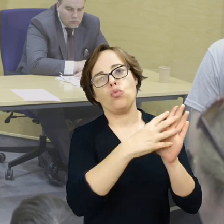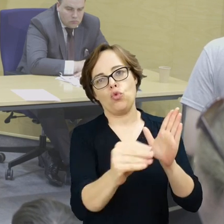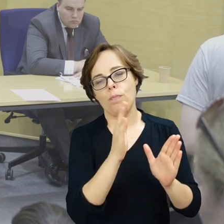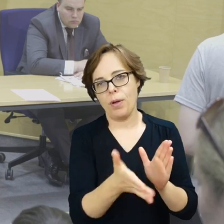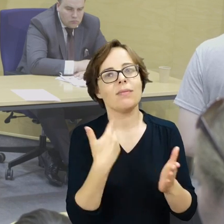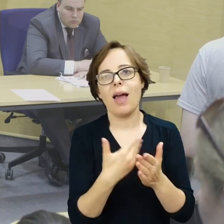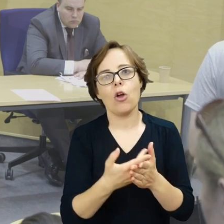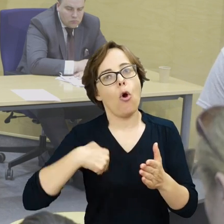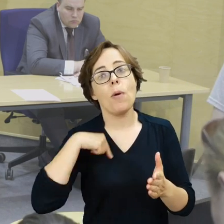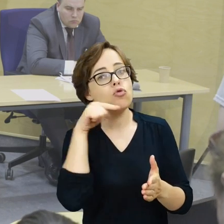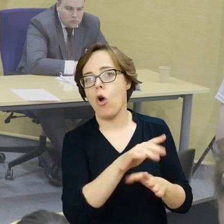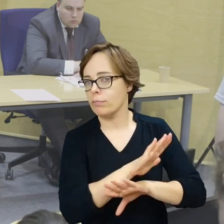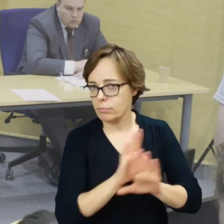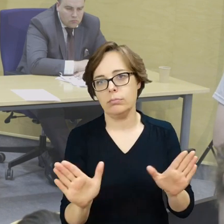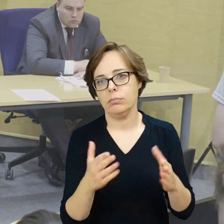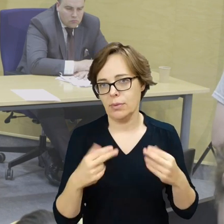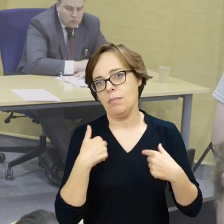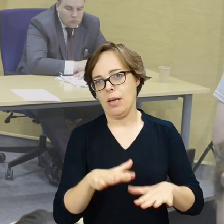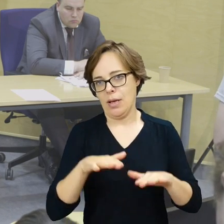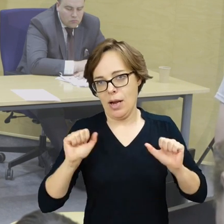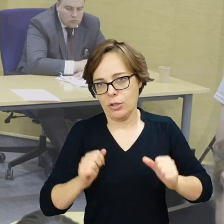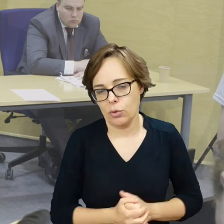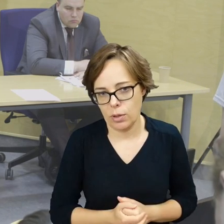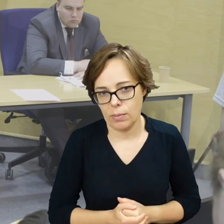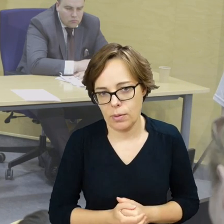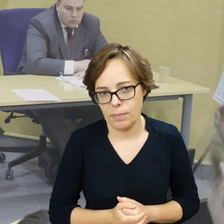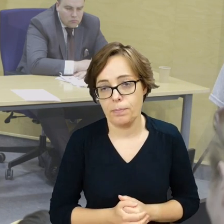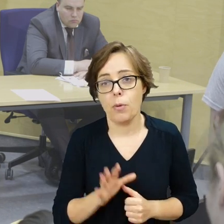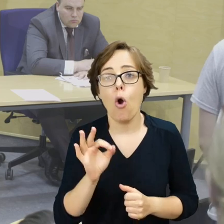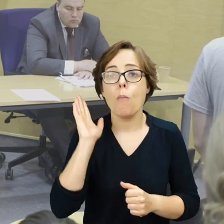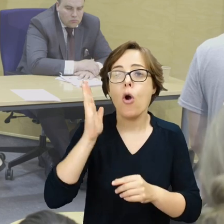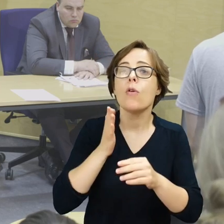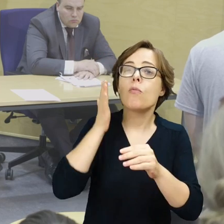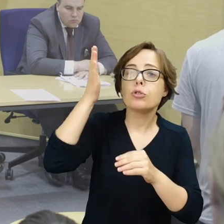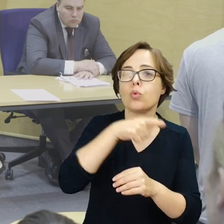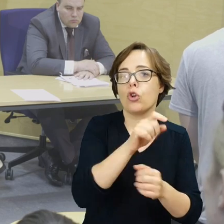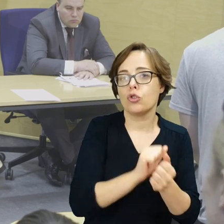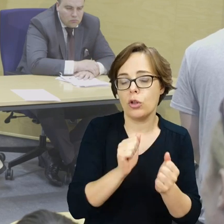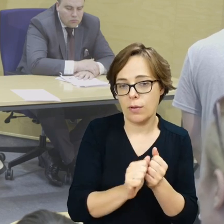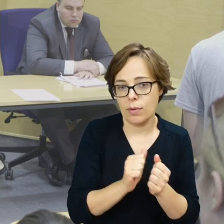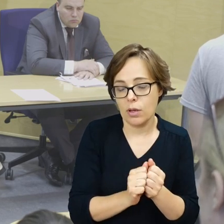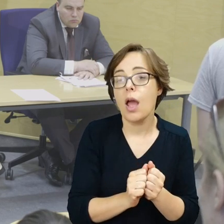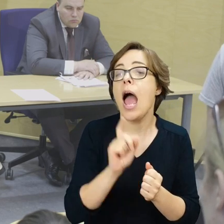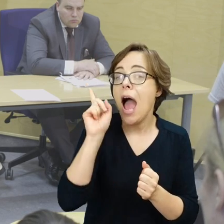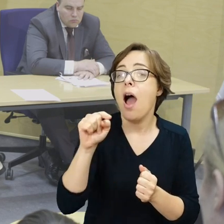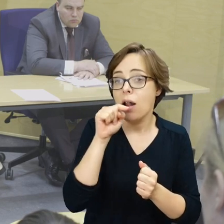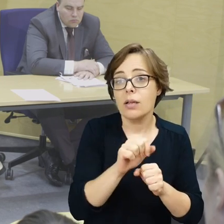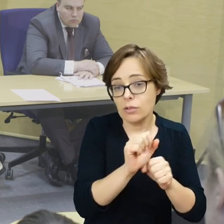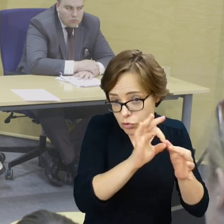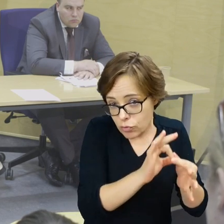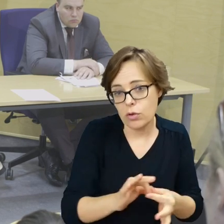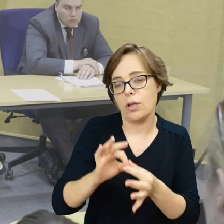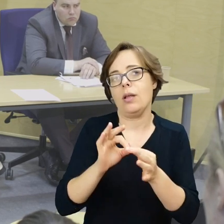dla nas kontrowersyjna, może być długofalowo społecznie szkodliwa, ale jednak jest mniej lub silniej związana z dysfunkcyjną